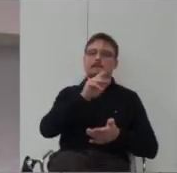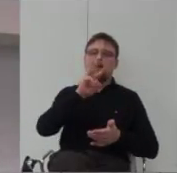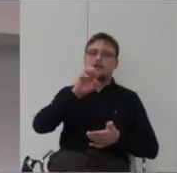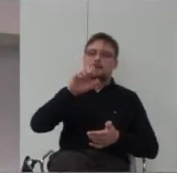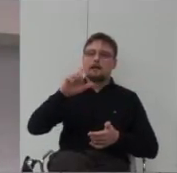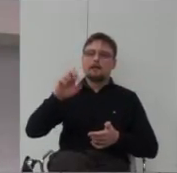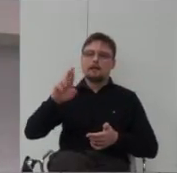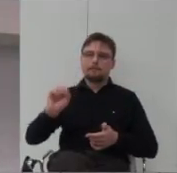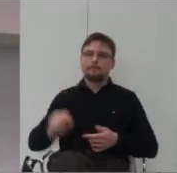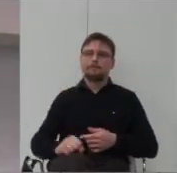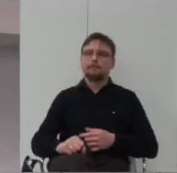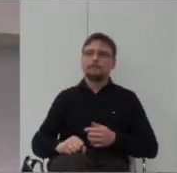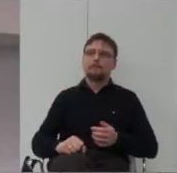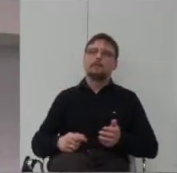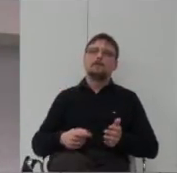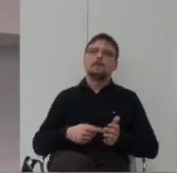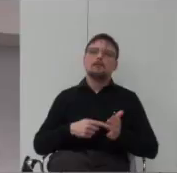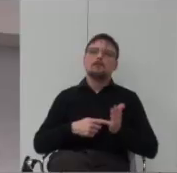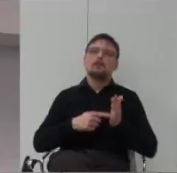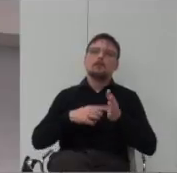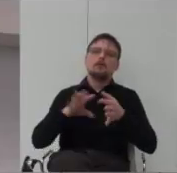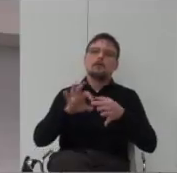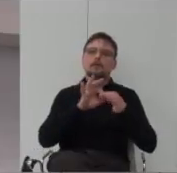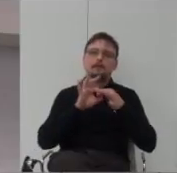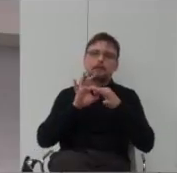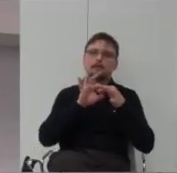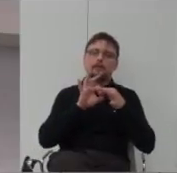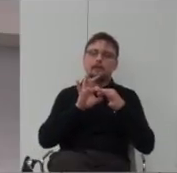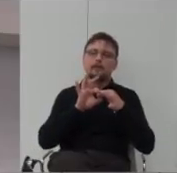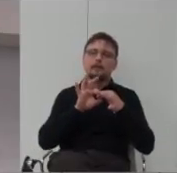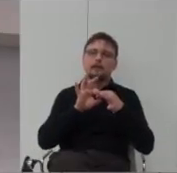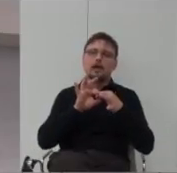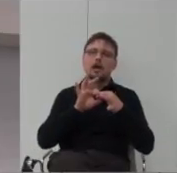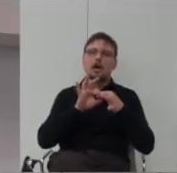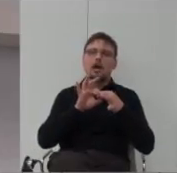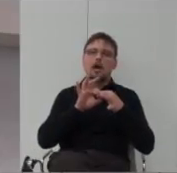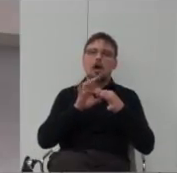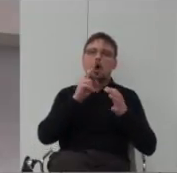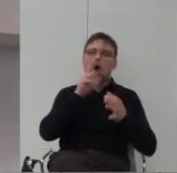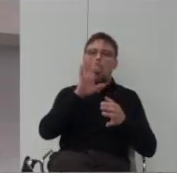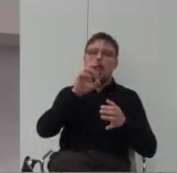Grundriss, czyli mieszkań klastrowych ze Szwajcarii. Silnie związana z